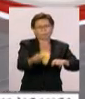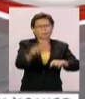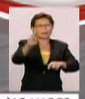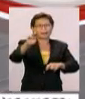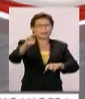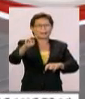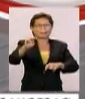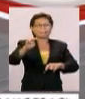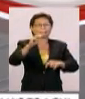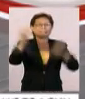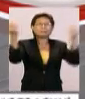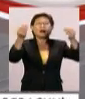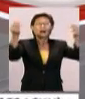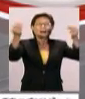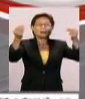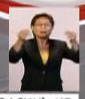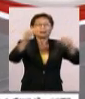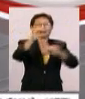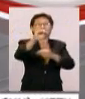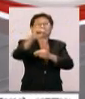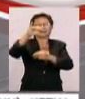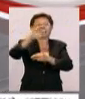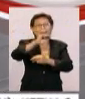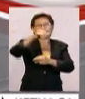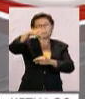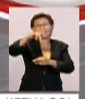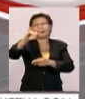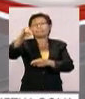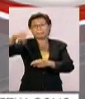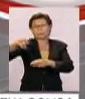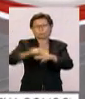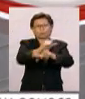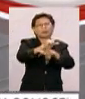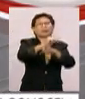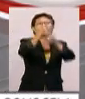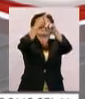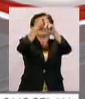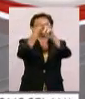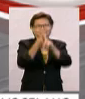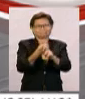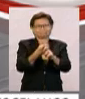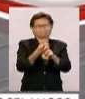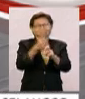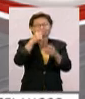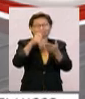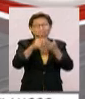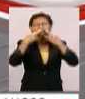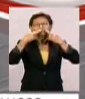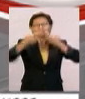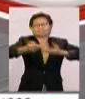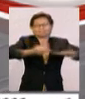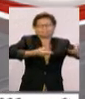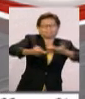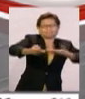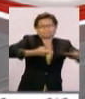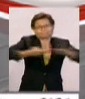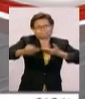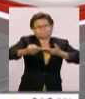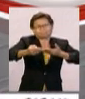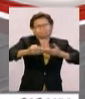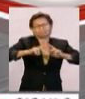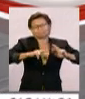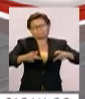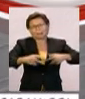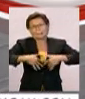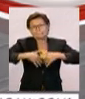Majlis Bandaraya Iskandar Puteri MBIP yang menggunakan bahasa Cina dalam urusan surat rasmi MBIP